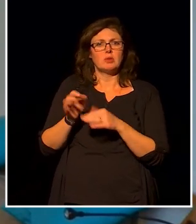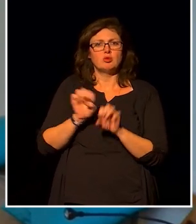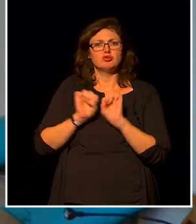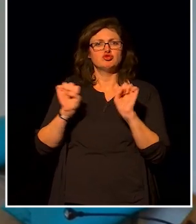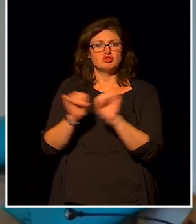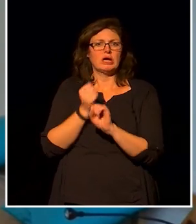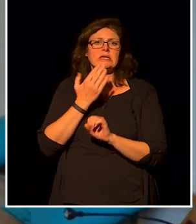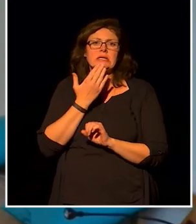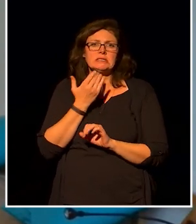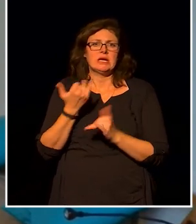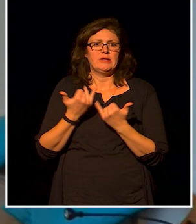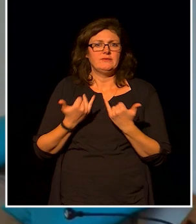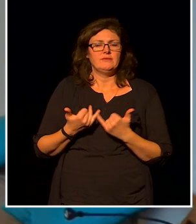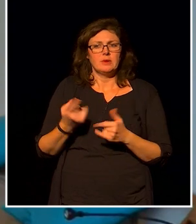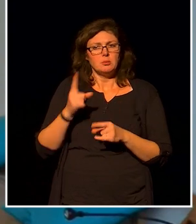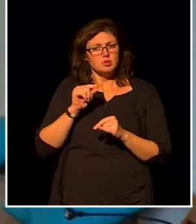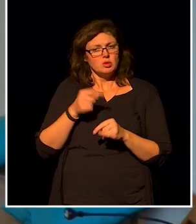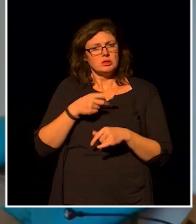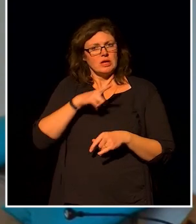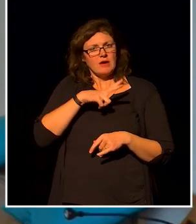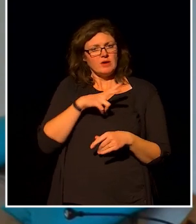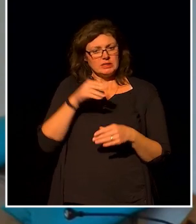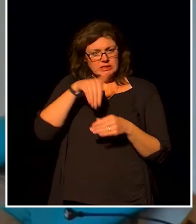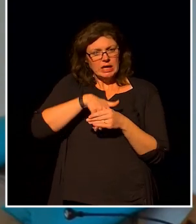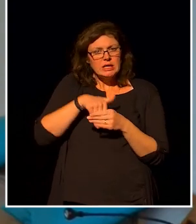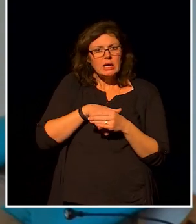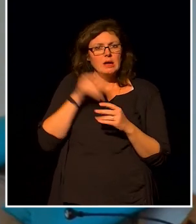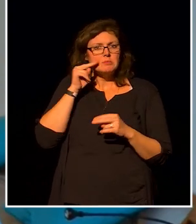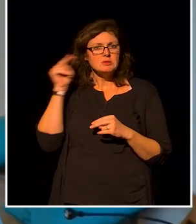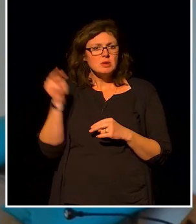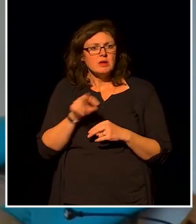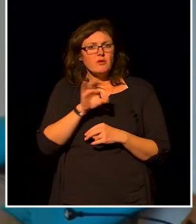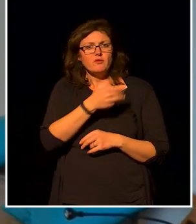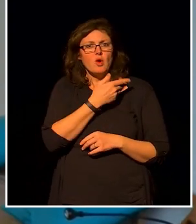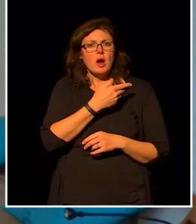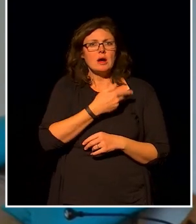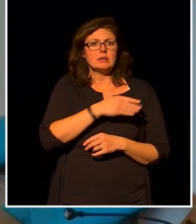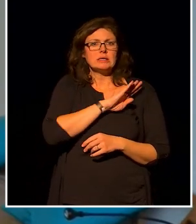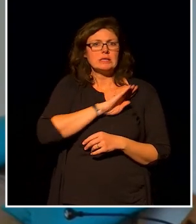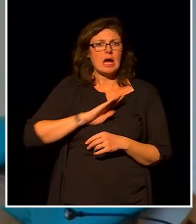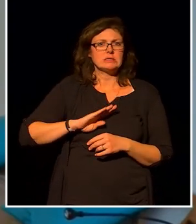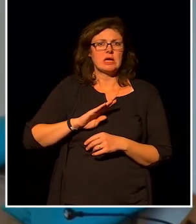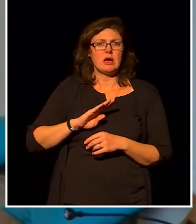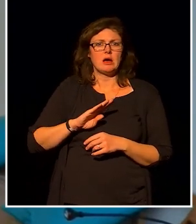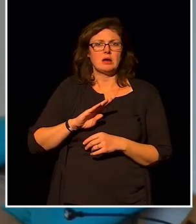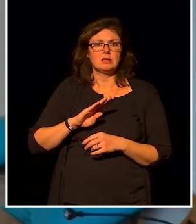Innensicht, Innenperspektive auf den Gazakrieg. Und in Wirklichkeit